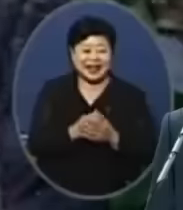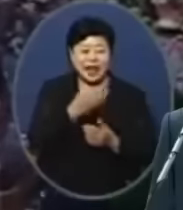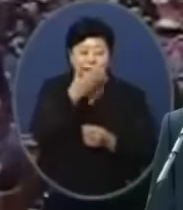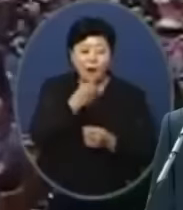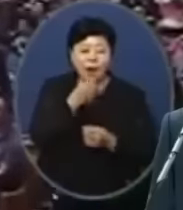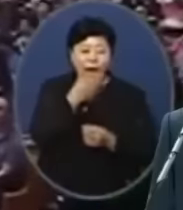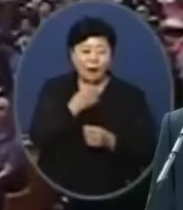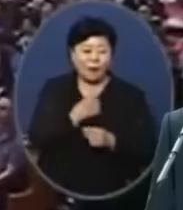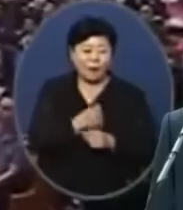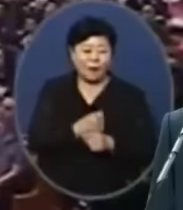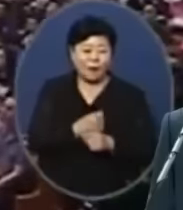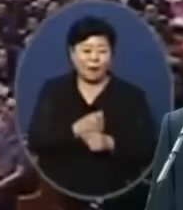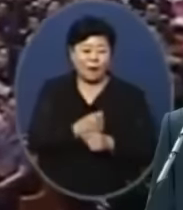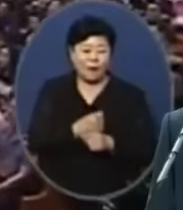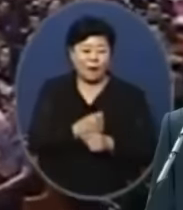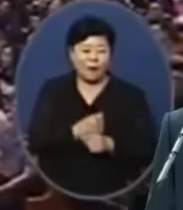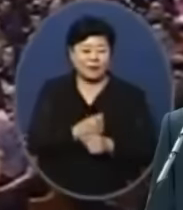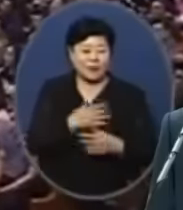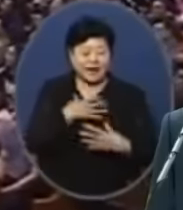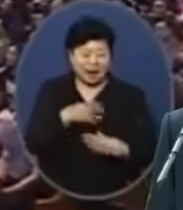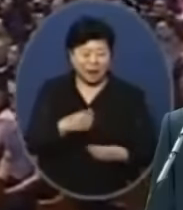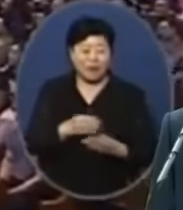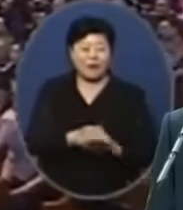행복하고 평안하고